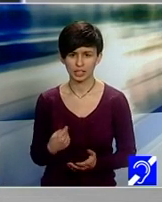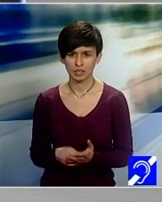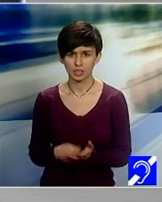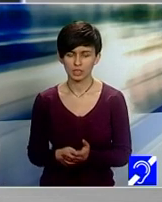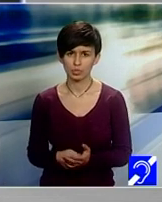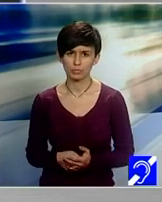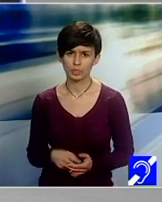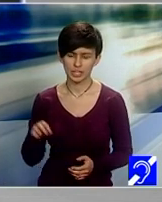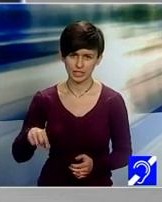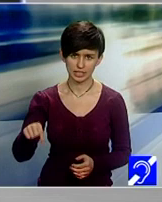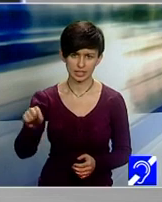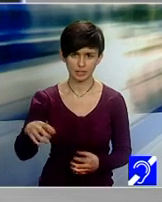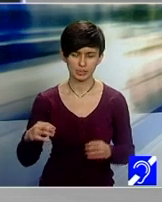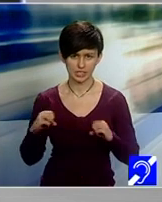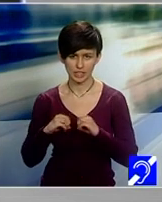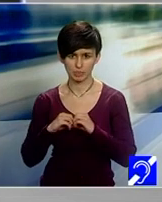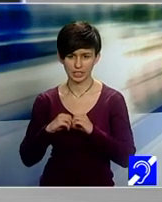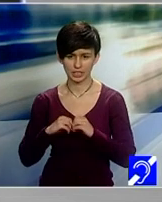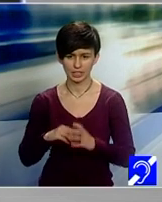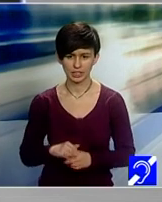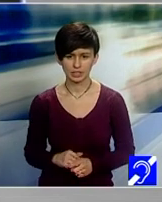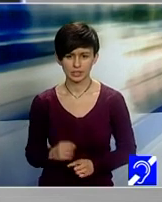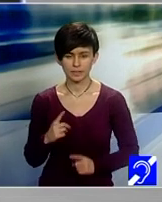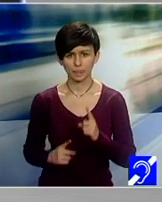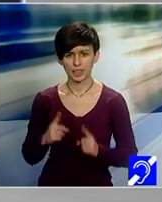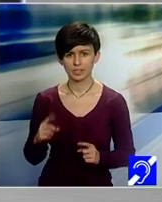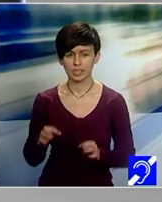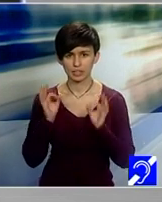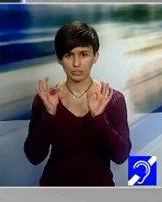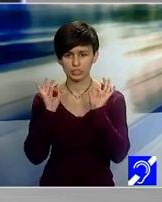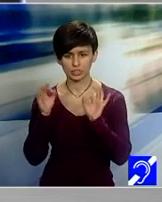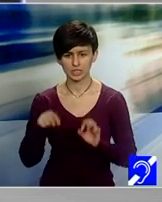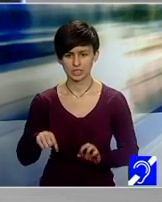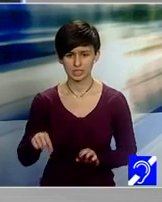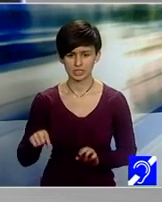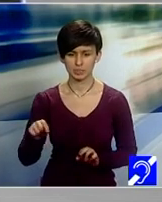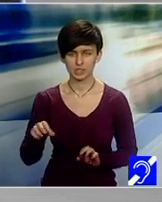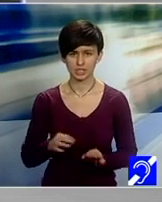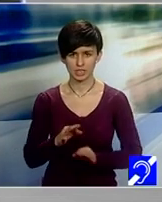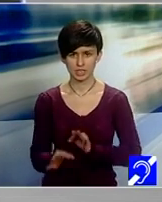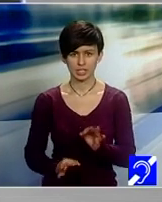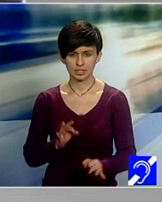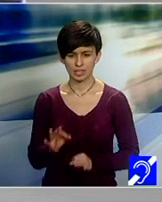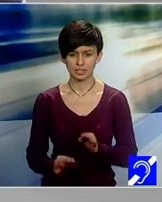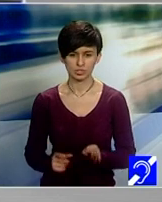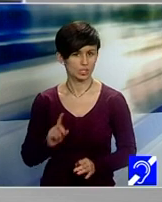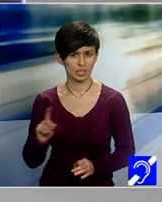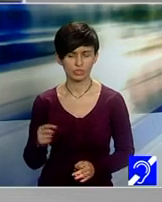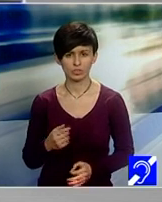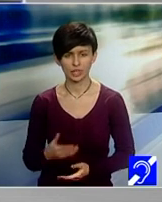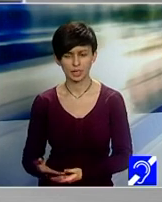semințe hibride. Dacă folosesc semințe tradiționale, dacă folosesc semințe țărănești, nu pot primi